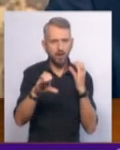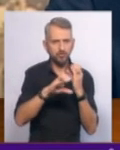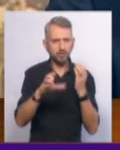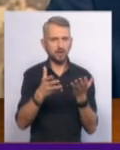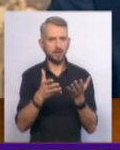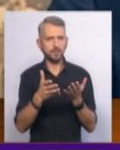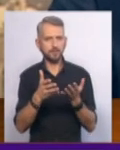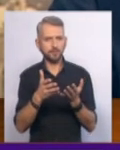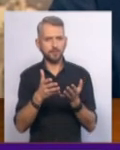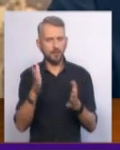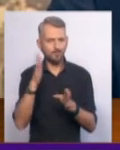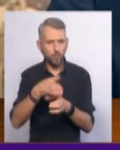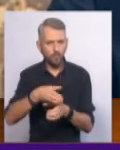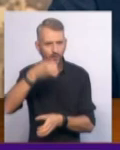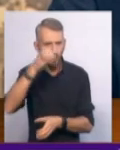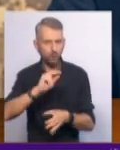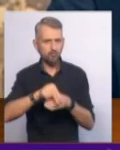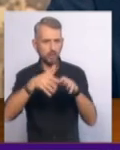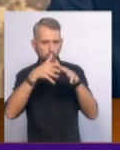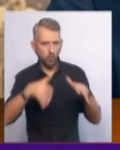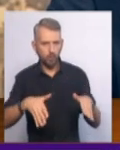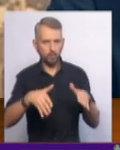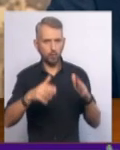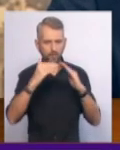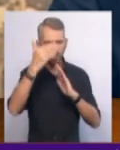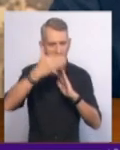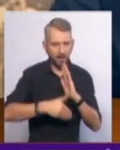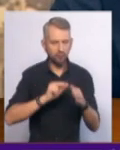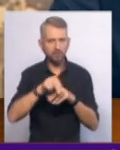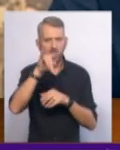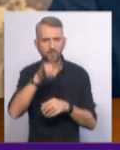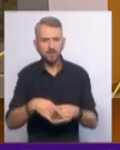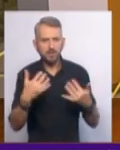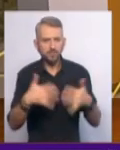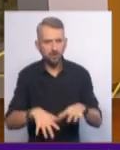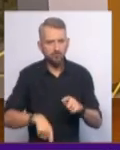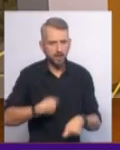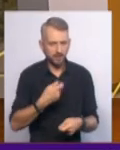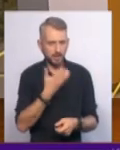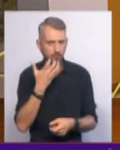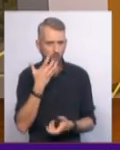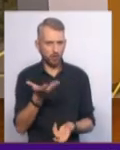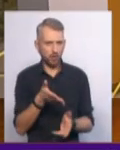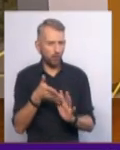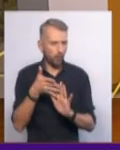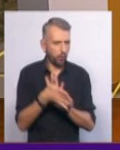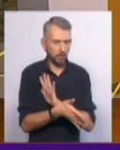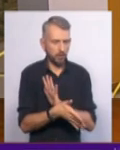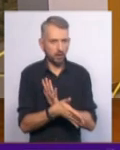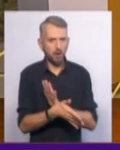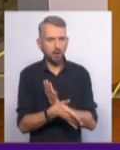воздуховідводи, через кровлю, через фасад, через вікна втрачається тепло, втрачаються